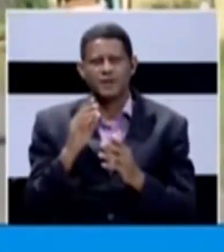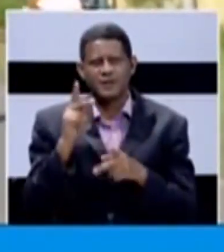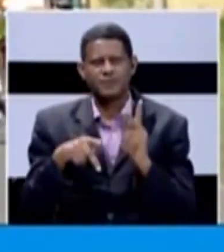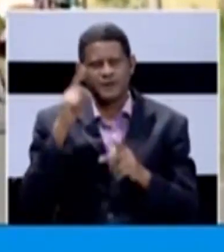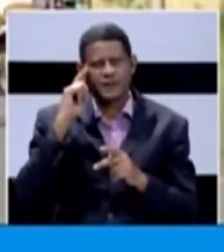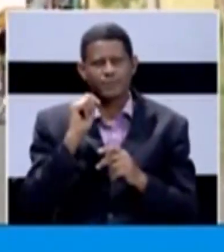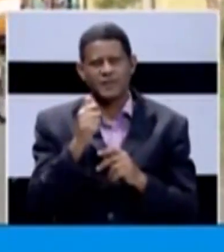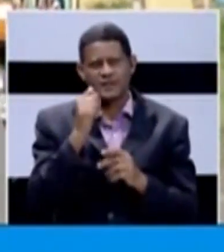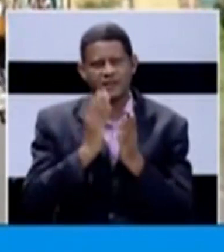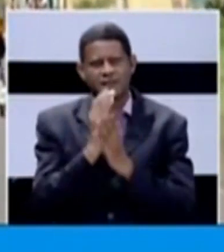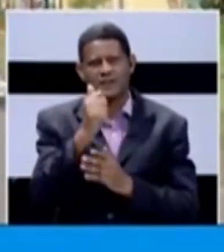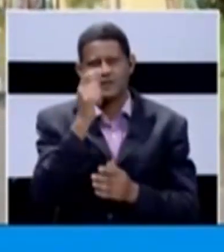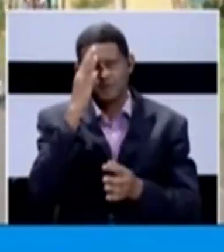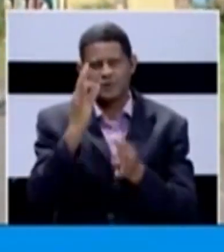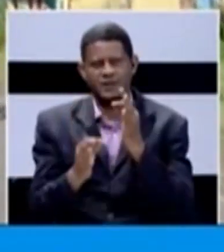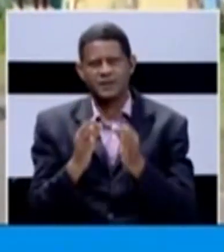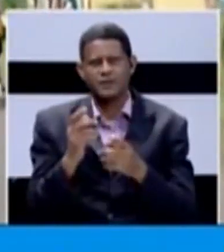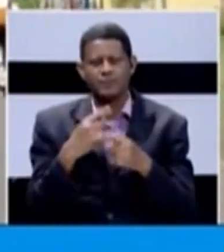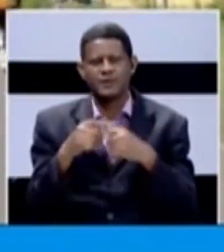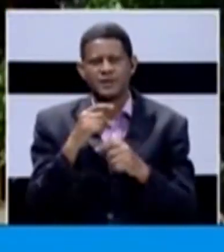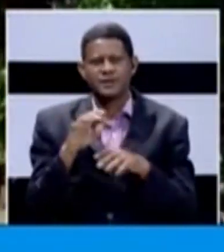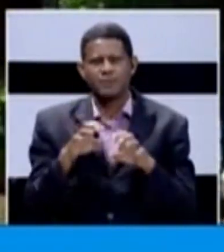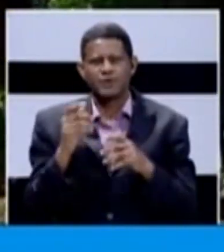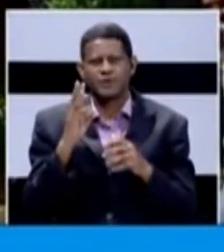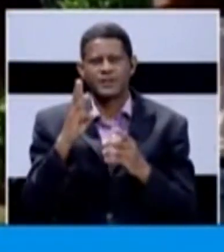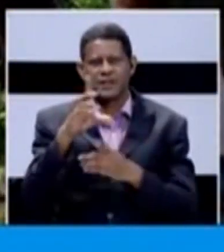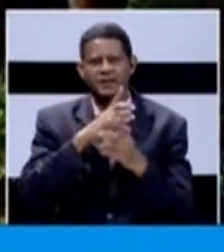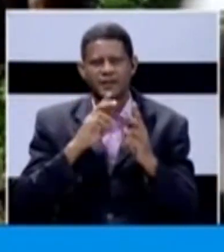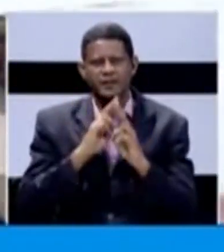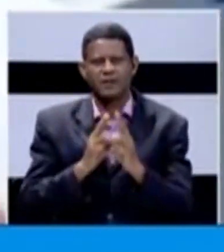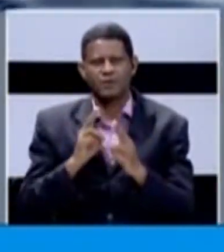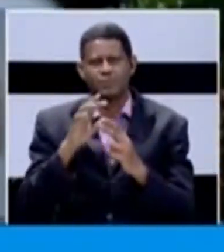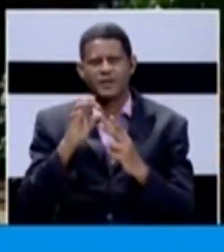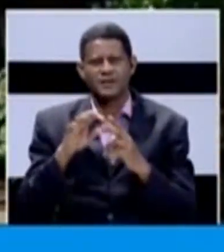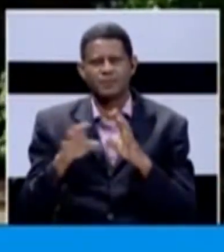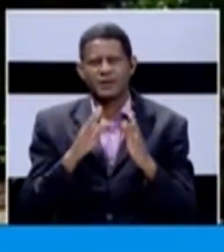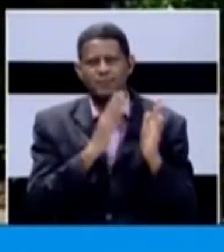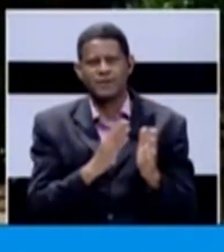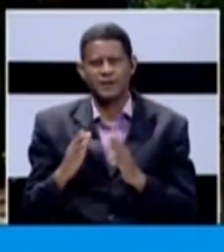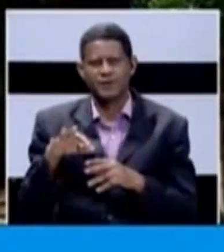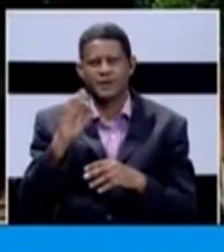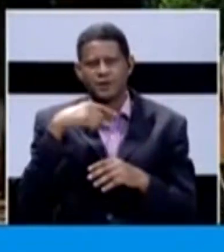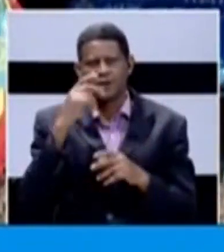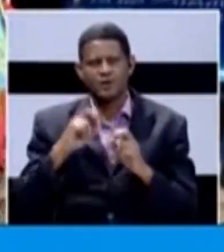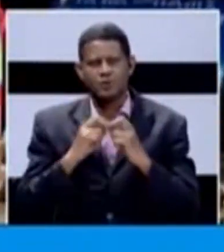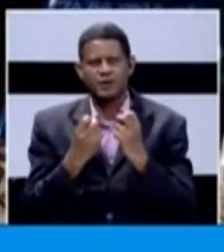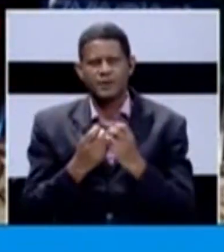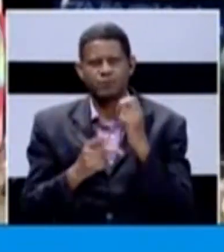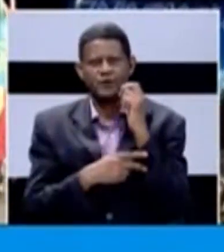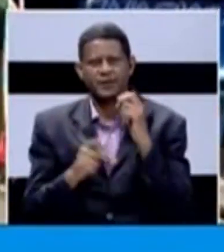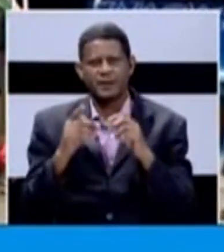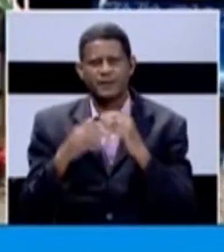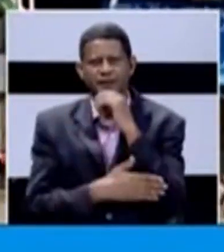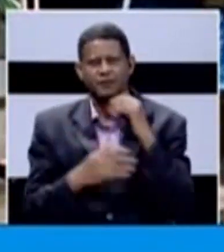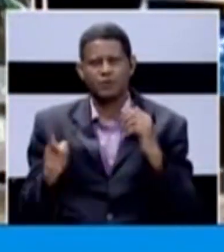ዓርሰ ውሳንኡ ንምርጋፅ ዘካይዶ ዘሎ ሻድሻይ ታሪካዊ መረፃ ንምግሃድ ኣብ ምሽብሻብ እዩ ዝርከብ ዝበሉ እቶም ውድባት ፖለቲካ ኣብ ገጠር